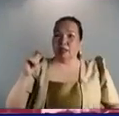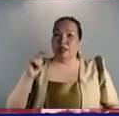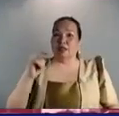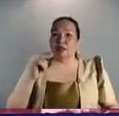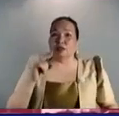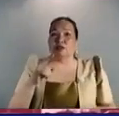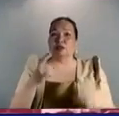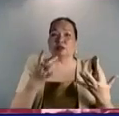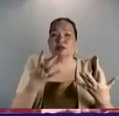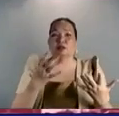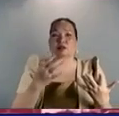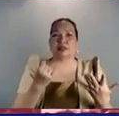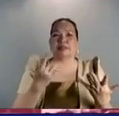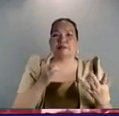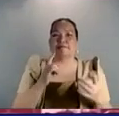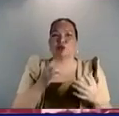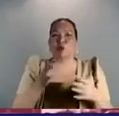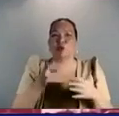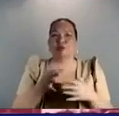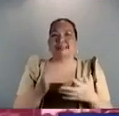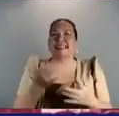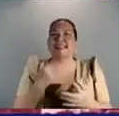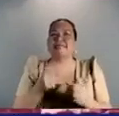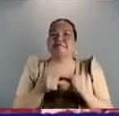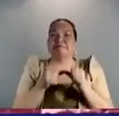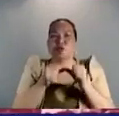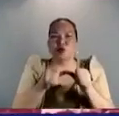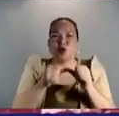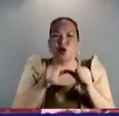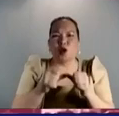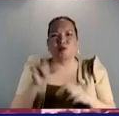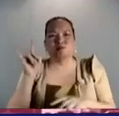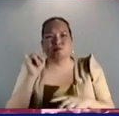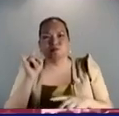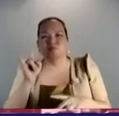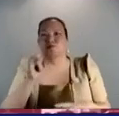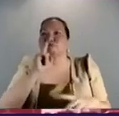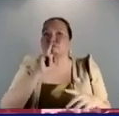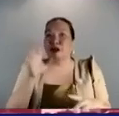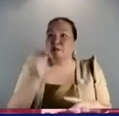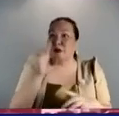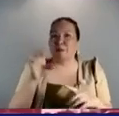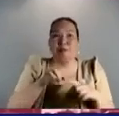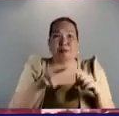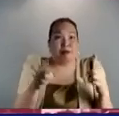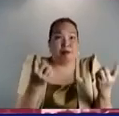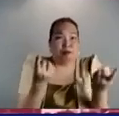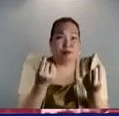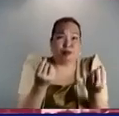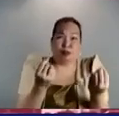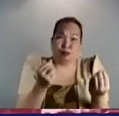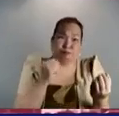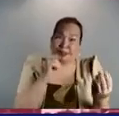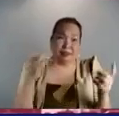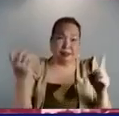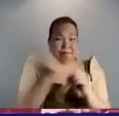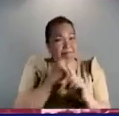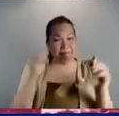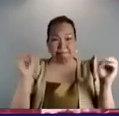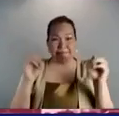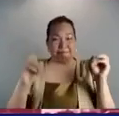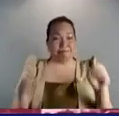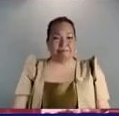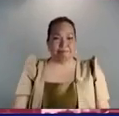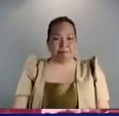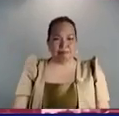ng pangampanya nila eh. Tinutuloy nila yung kanilang pangangako, pero sa kasawayang palad, hindi naman nila natupad. Kasi